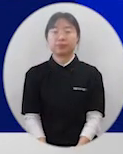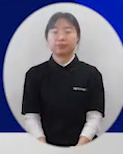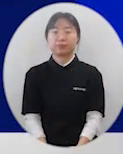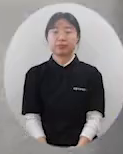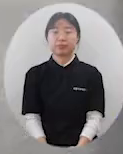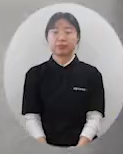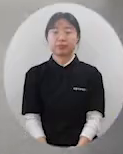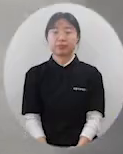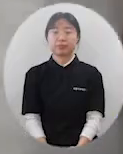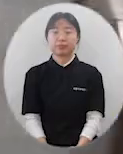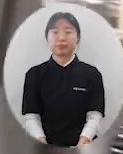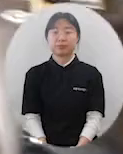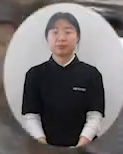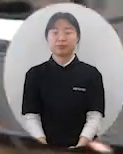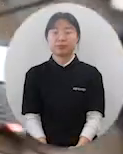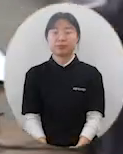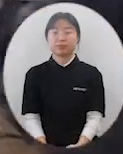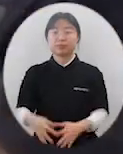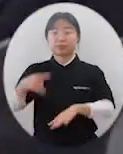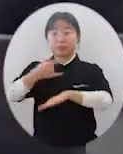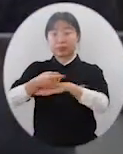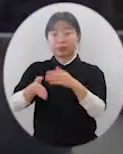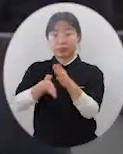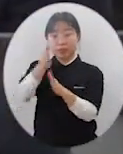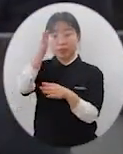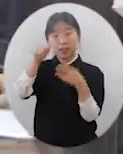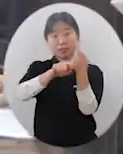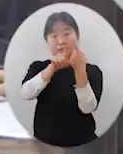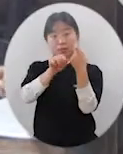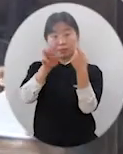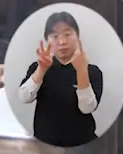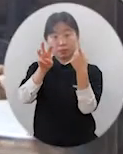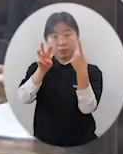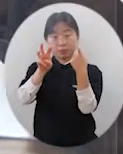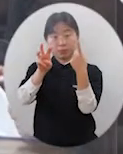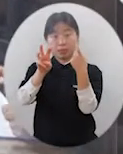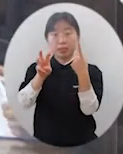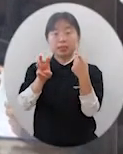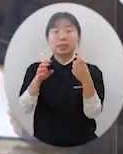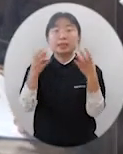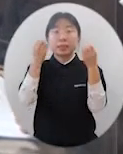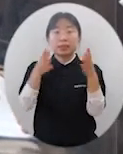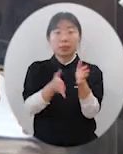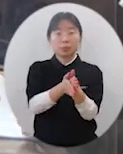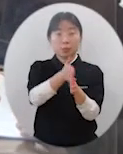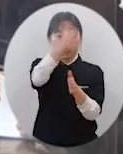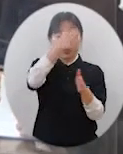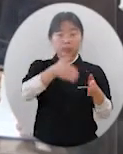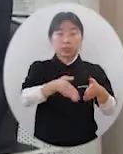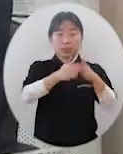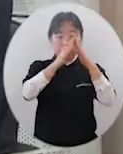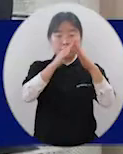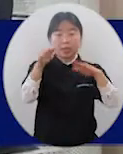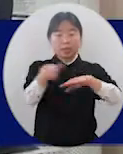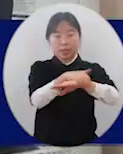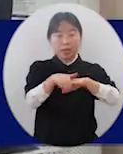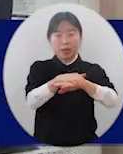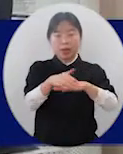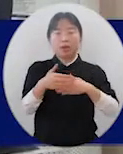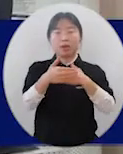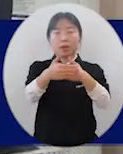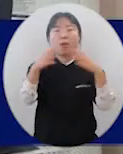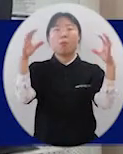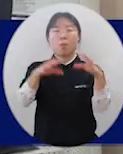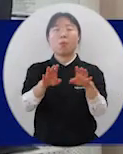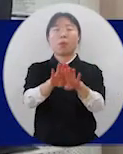열렸습니다. 의왕시가 지난 11월 30일 신규 도시개발사업 준공에 따른 시민들의 대중교통 편의를